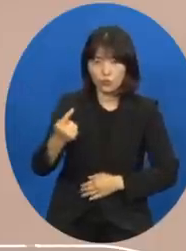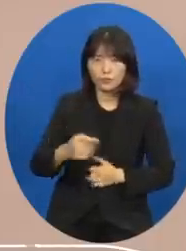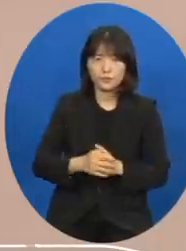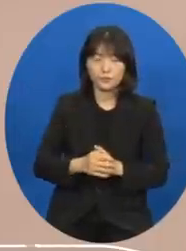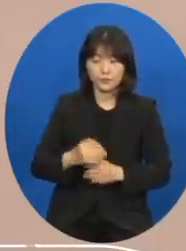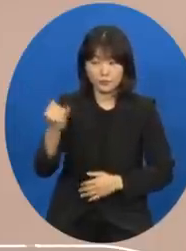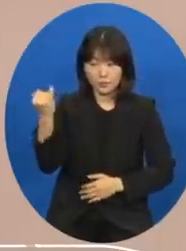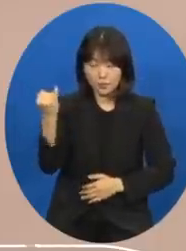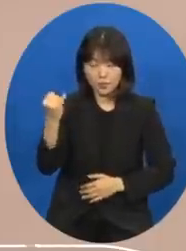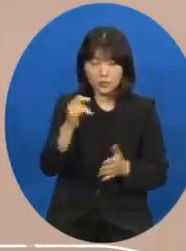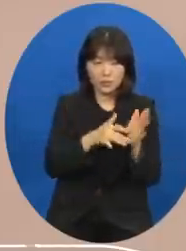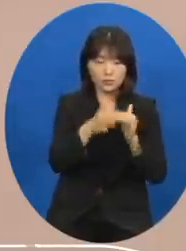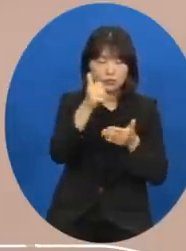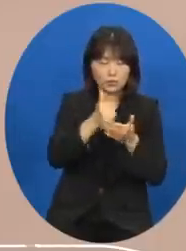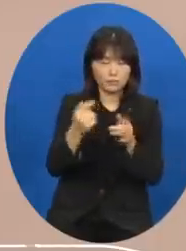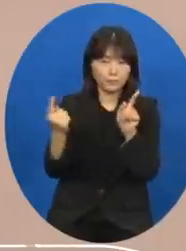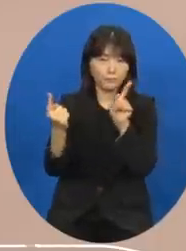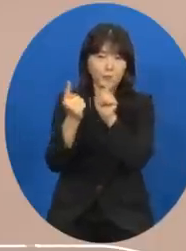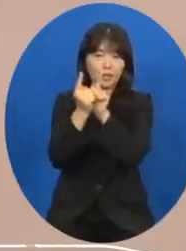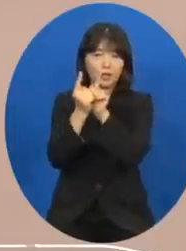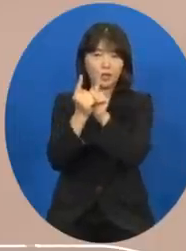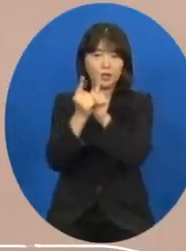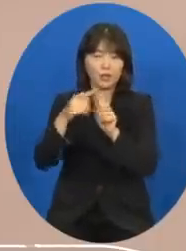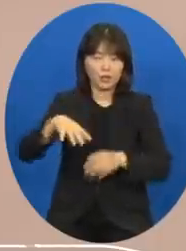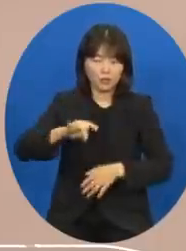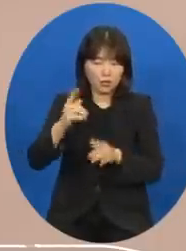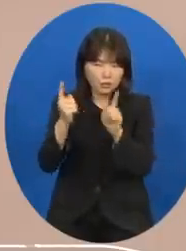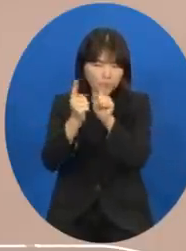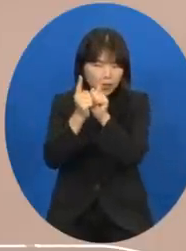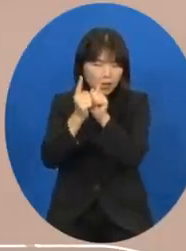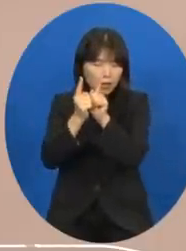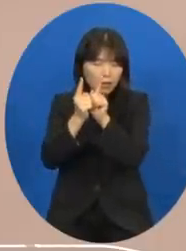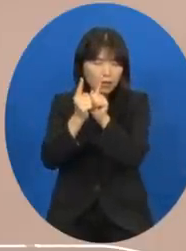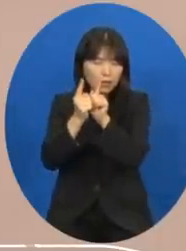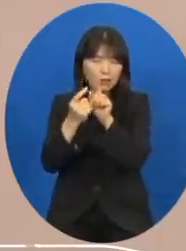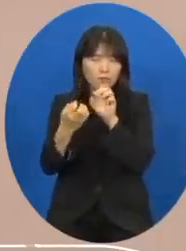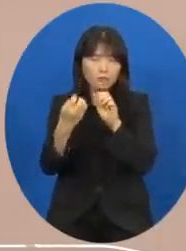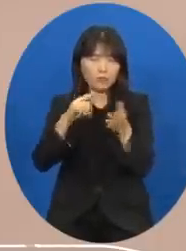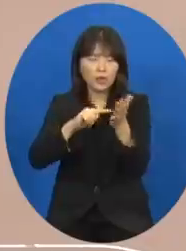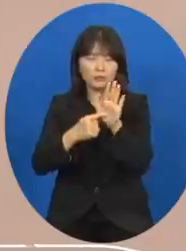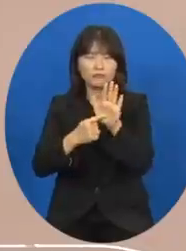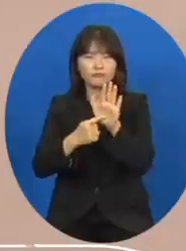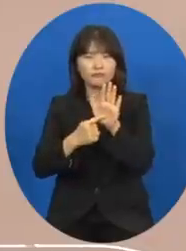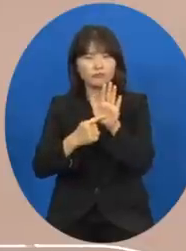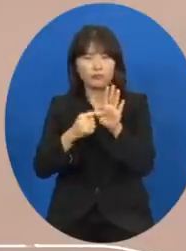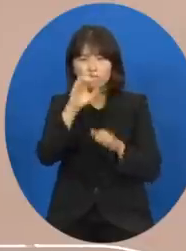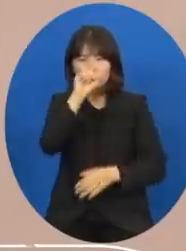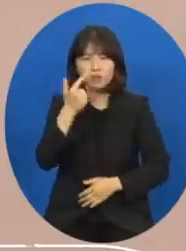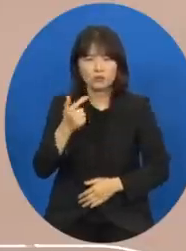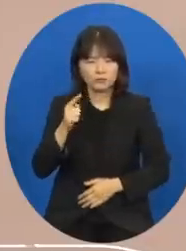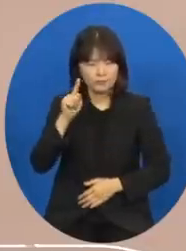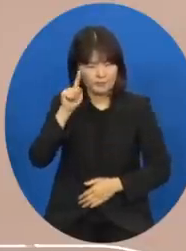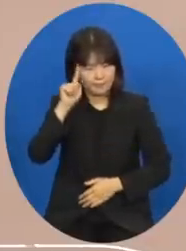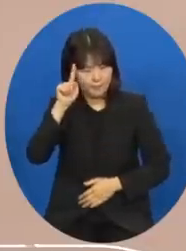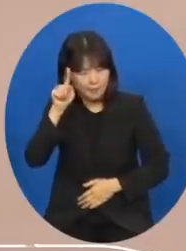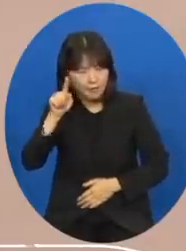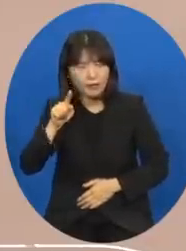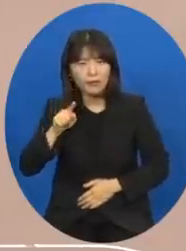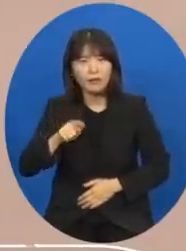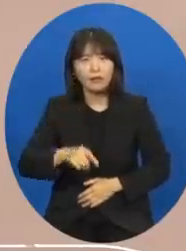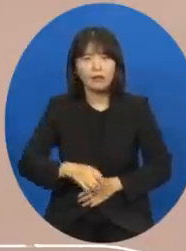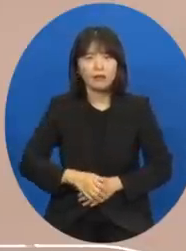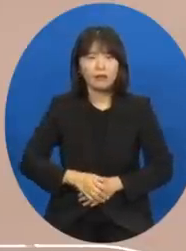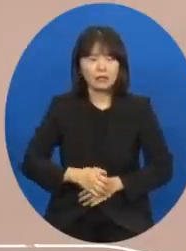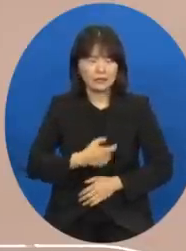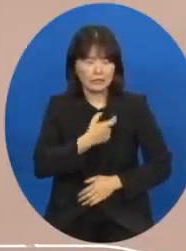예수님을 만났는데 처음 예수님을 만나고 반응이 안 좋았어요. 굉장히 짜증스럽게 또